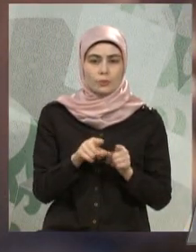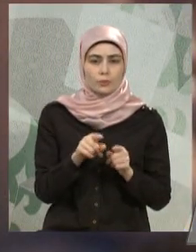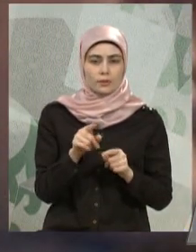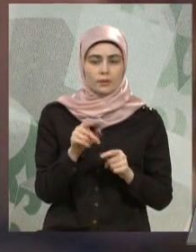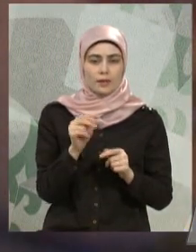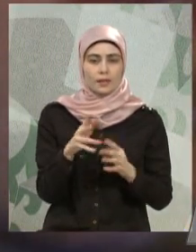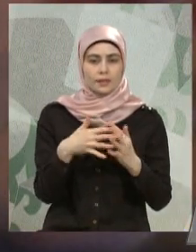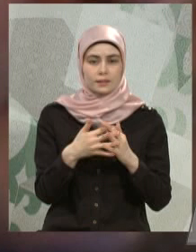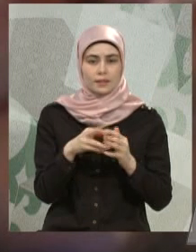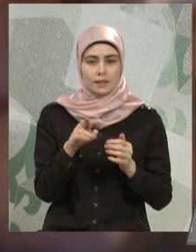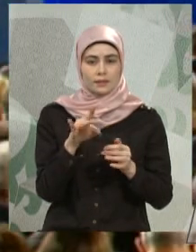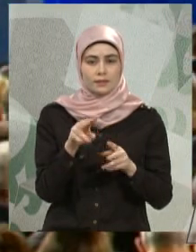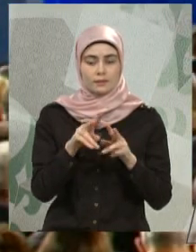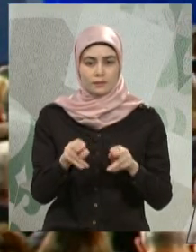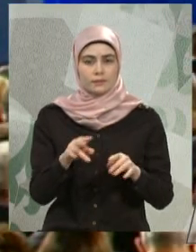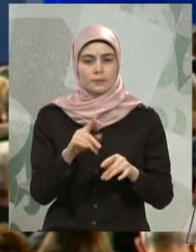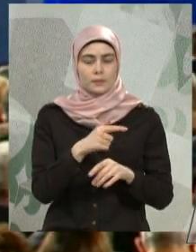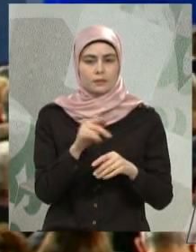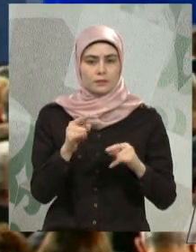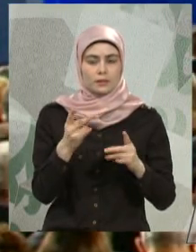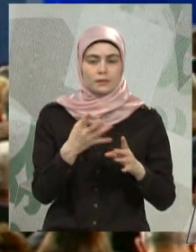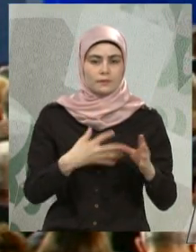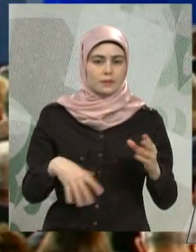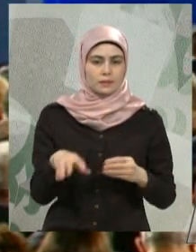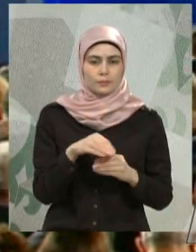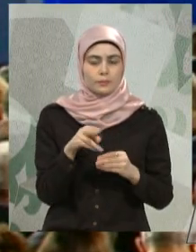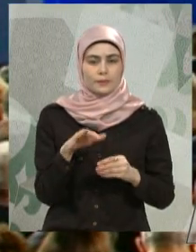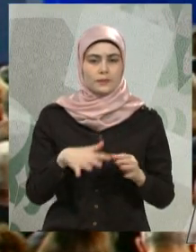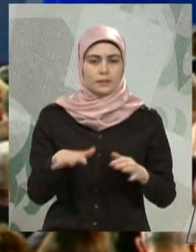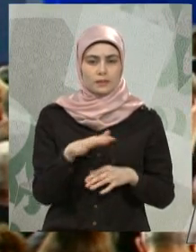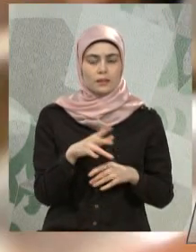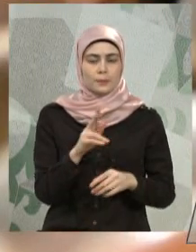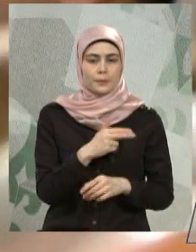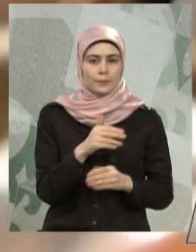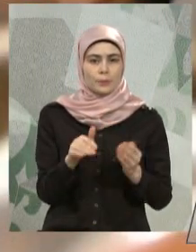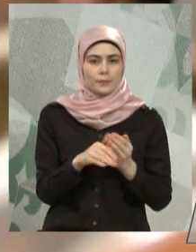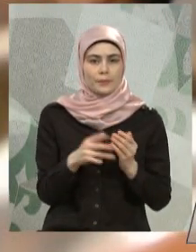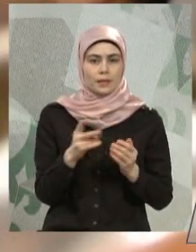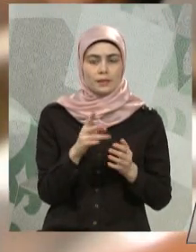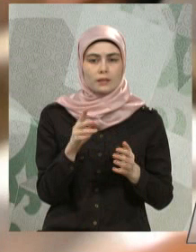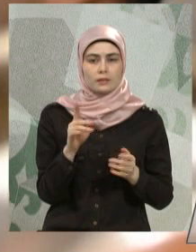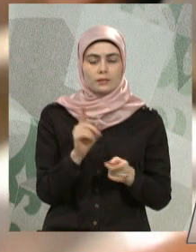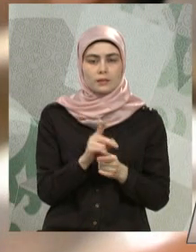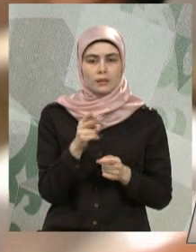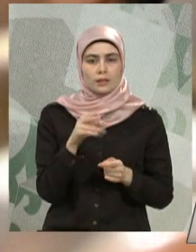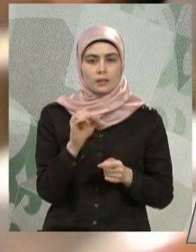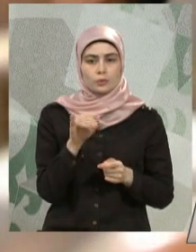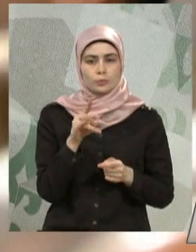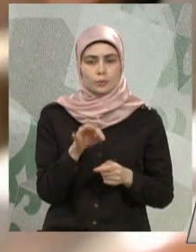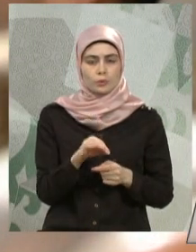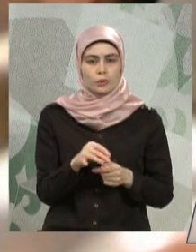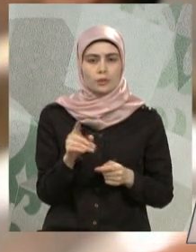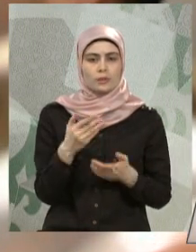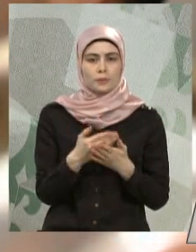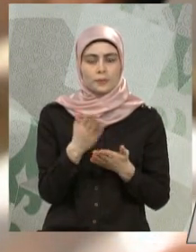всей стране, заявил в послании президент. Медицинская помощь должна быть намного доступнее сельскому населению. Люди зачастую не могут выехать в